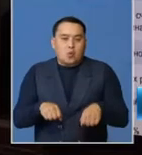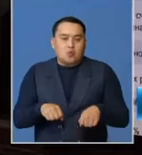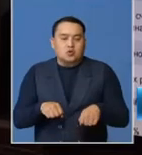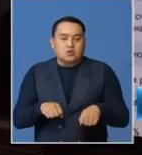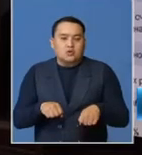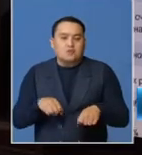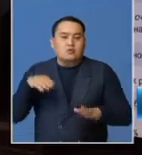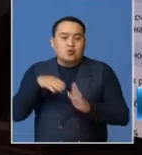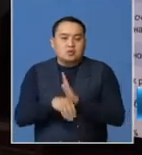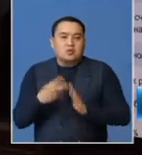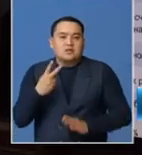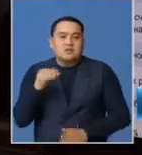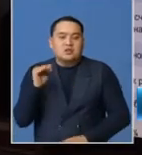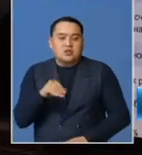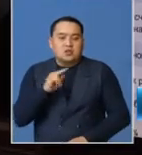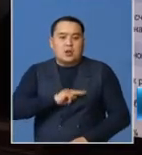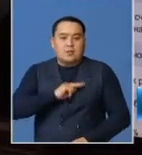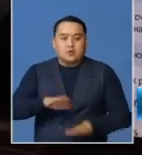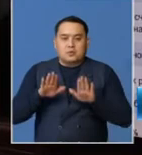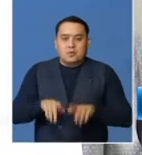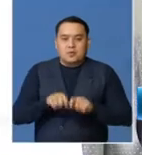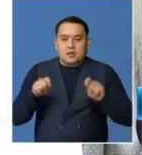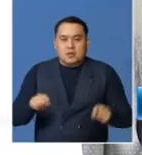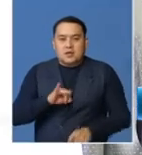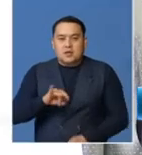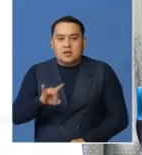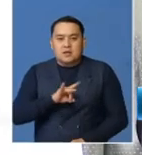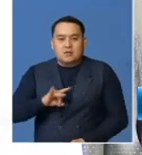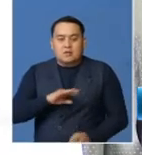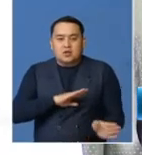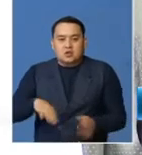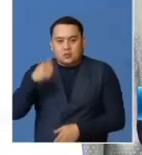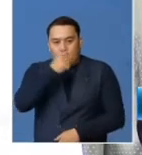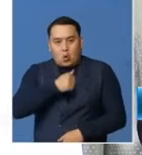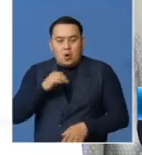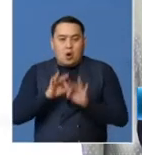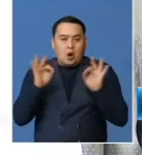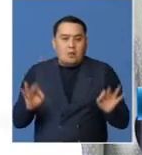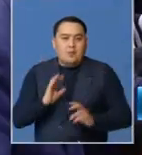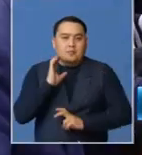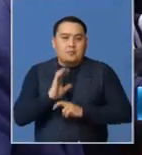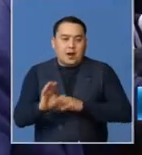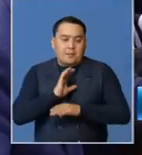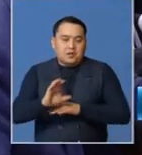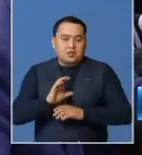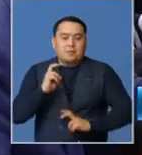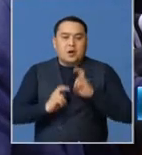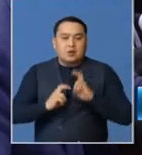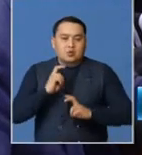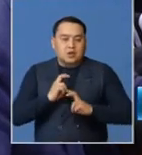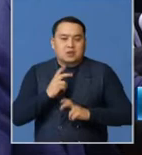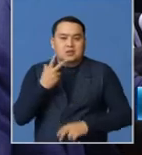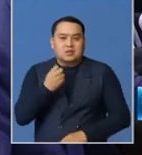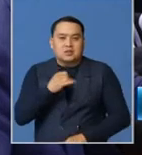включить. 2500 рабочих мест создано в Елиском районе в уходящем году. Объем промышленной продукции составляет почти